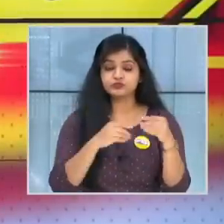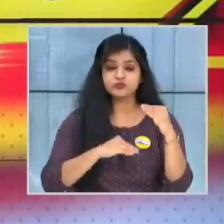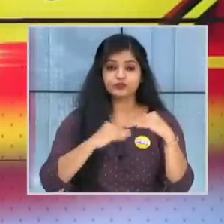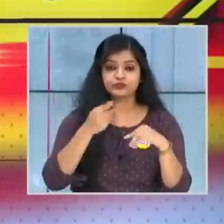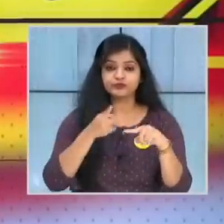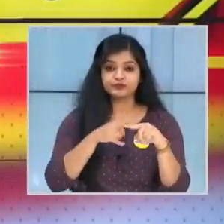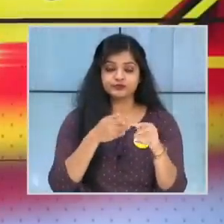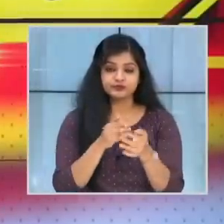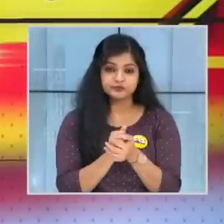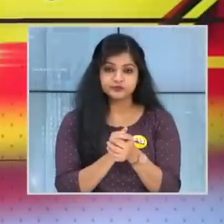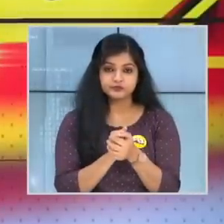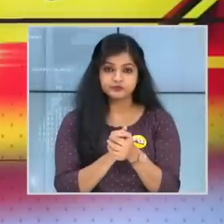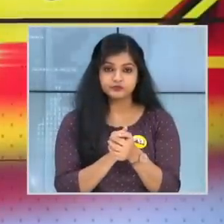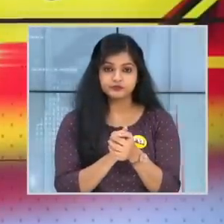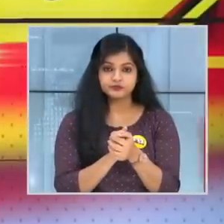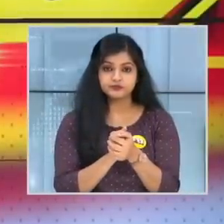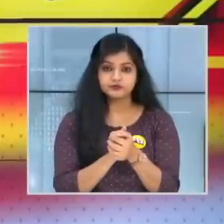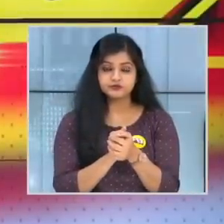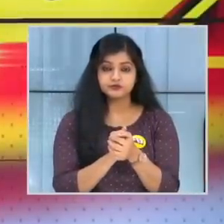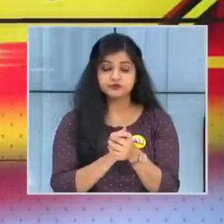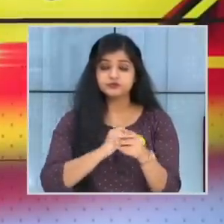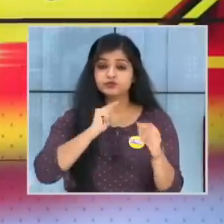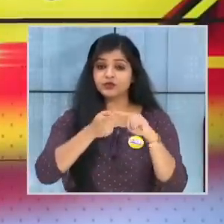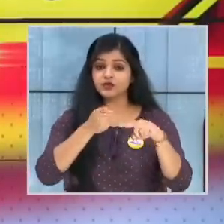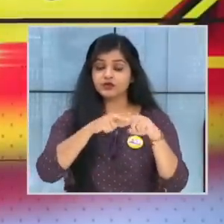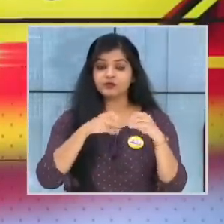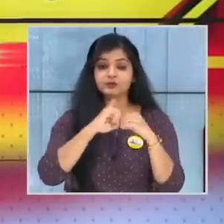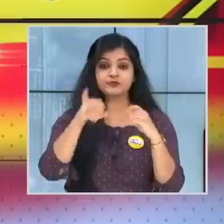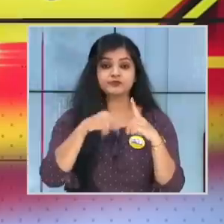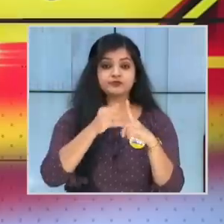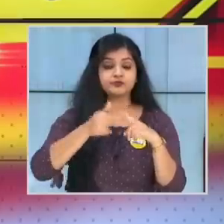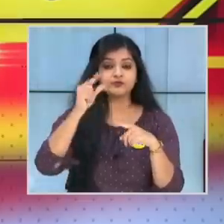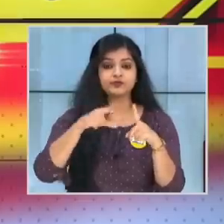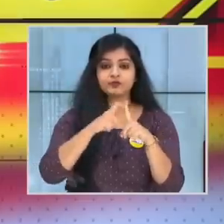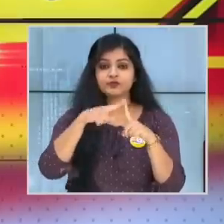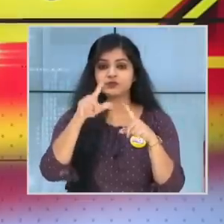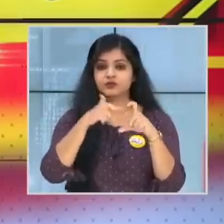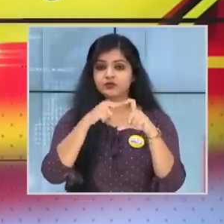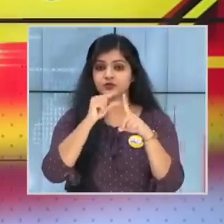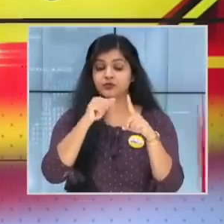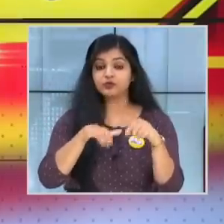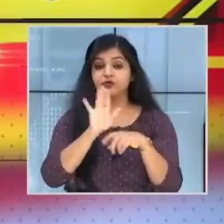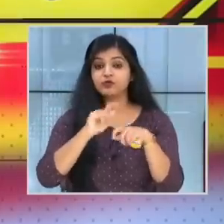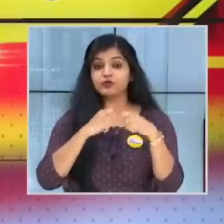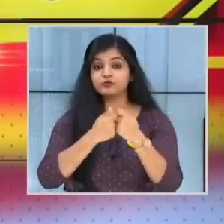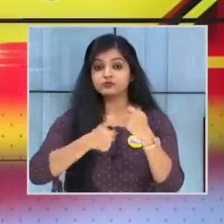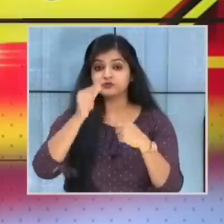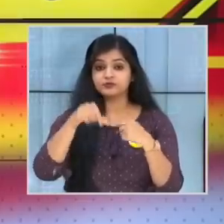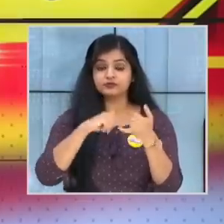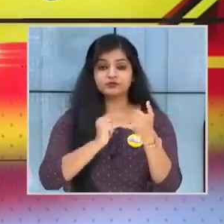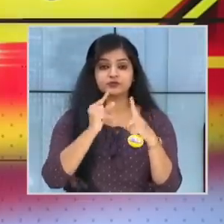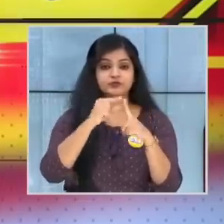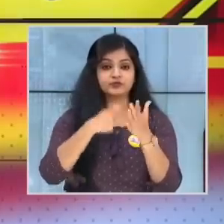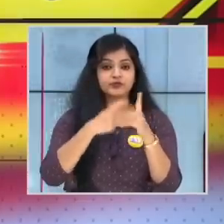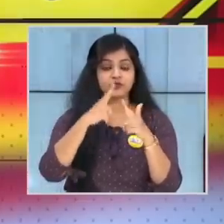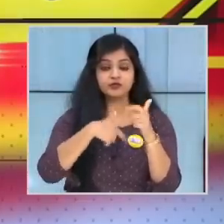മുറുകുകയാണ്. വിവരങ്ങളാണ് ശ്രീനാഥ് ചന്ദ്രൻ മുംബൈയിൽ നിന്നും നൽകിയത്. അധിക്ഷേപ പരാമർശങ്ങളിൽ BJP നേതാവ് ദിലീപ് ഘോഷിനും കോൺഗ്രസ് നേതാവ് സുപ്രിയ ശ്രിൻഡേക്കും